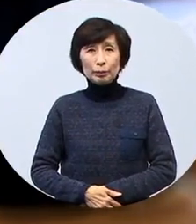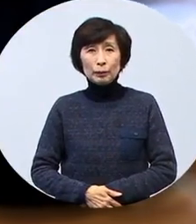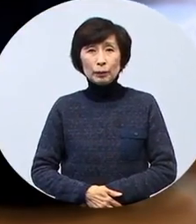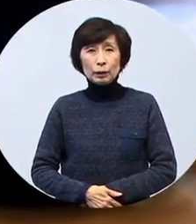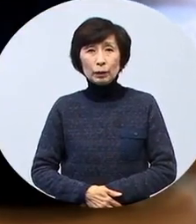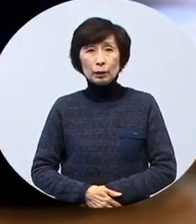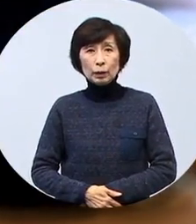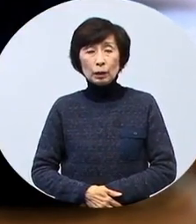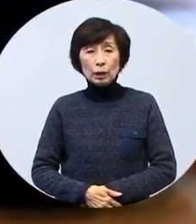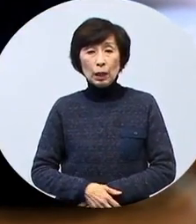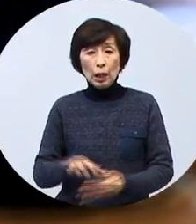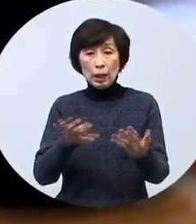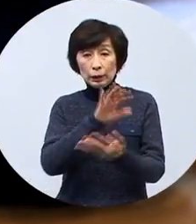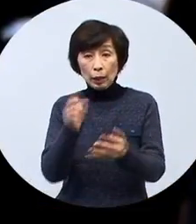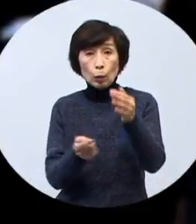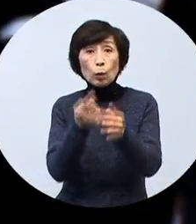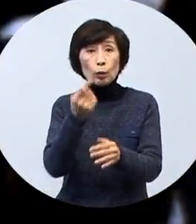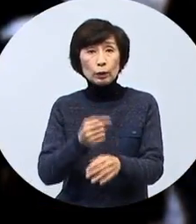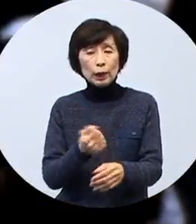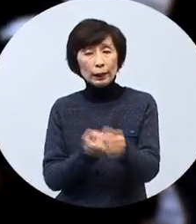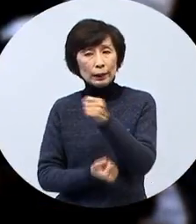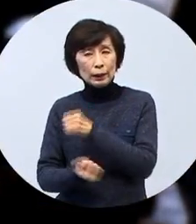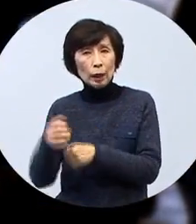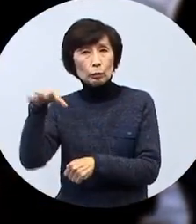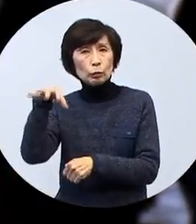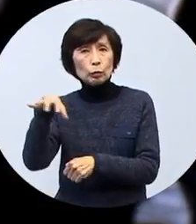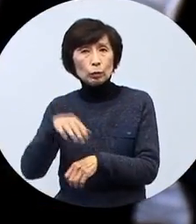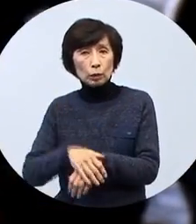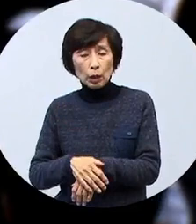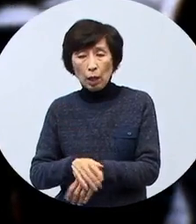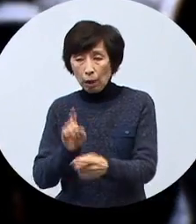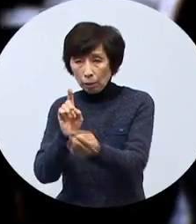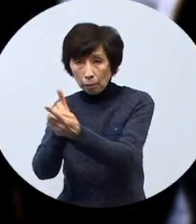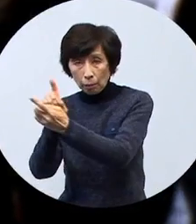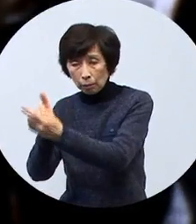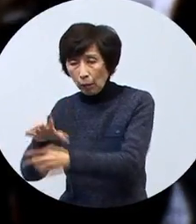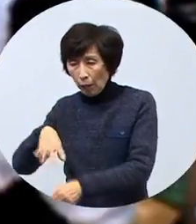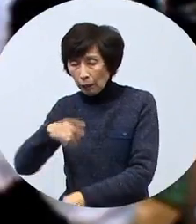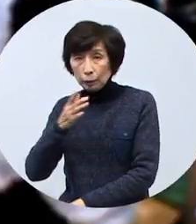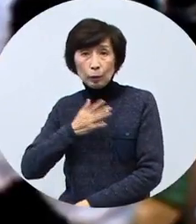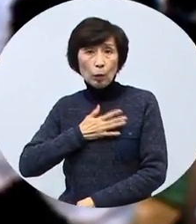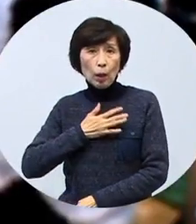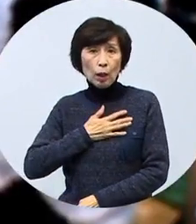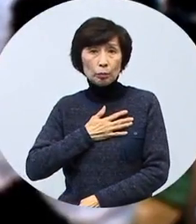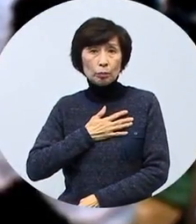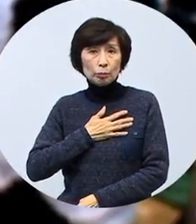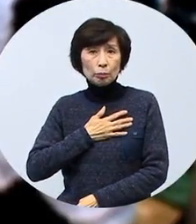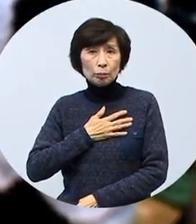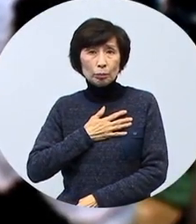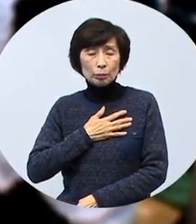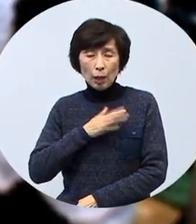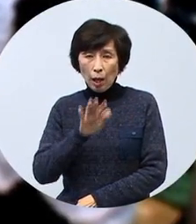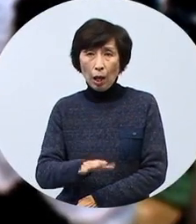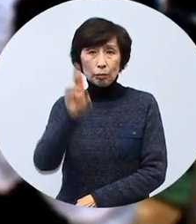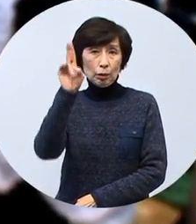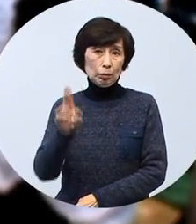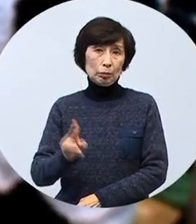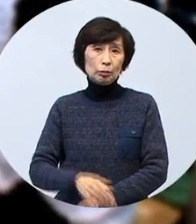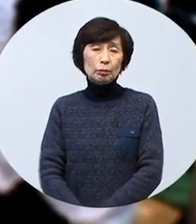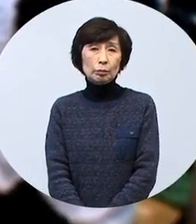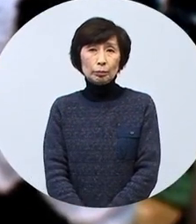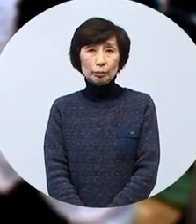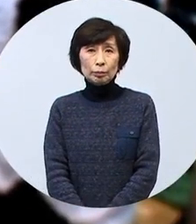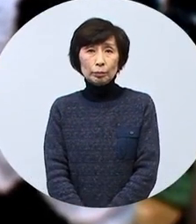実際に災害が起こって、避難先でいろいろな方と接してみて初めて分かることというのも出てくるかもしれ